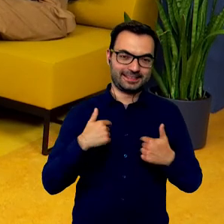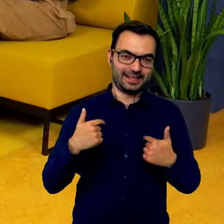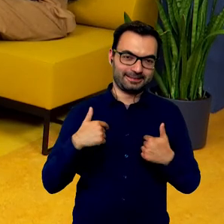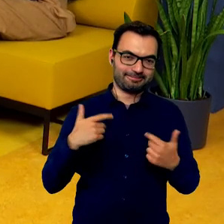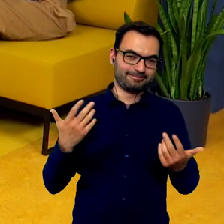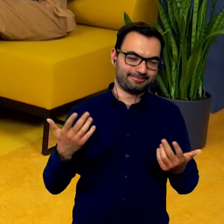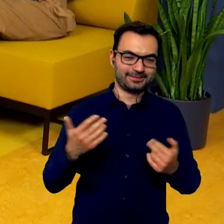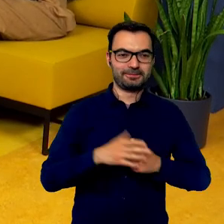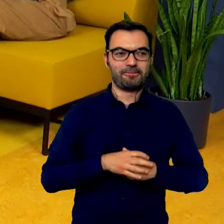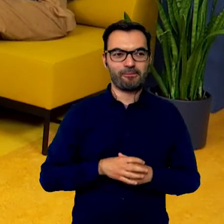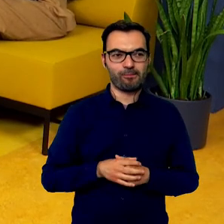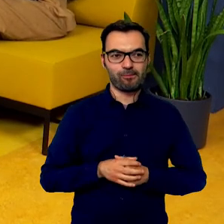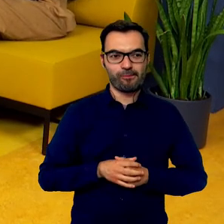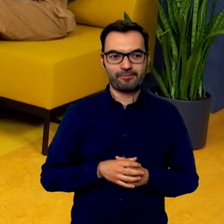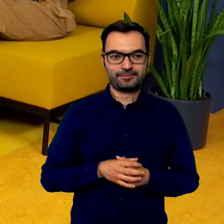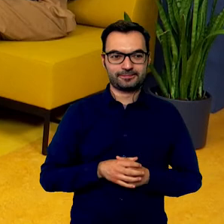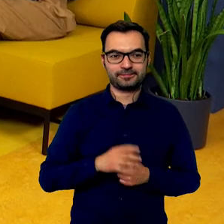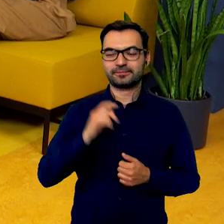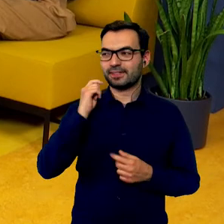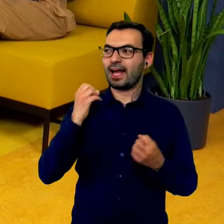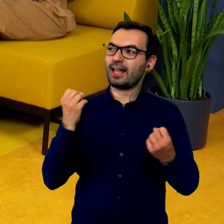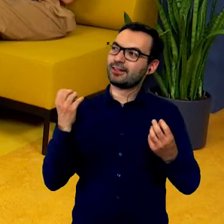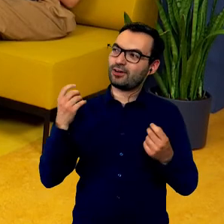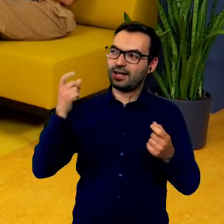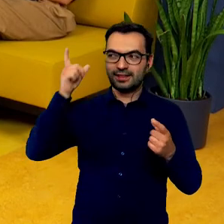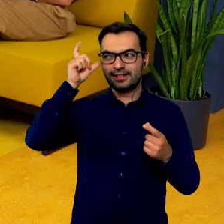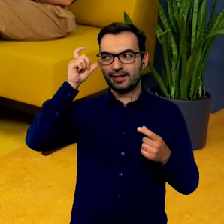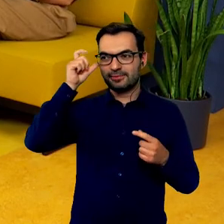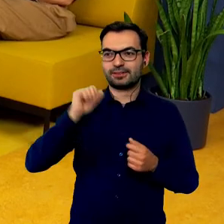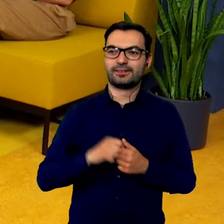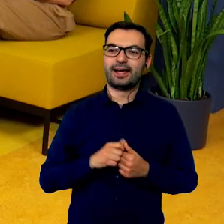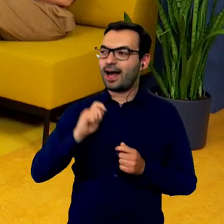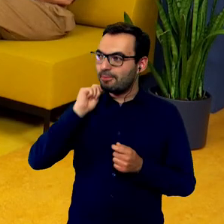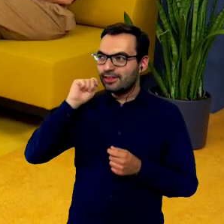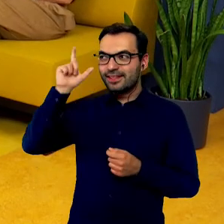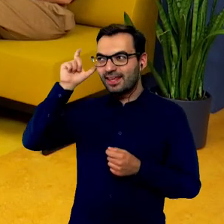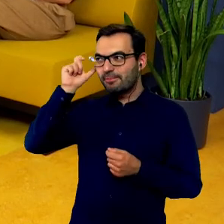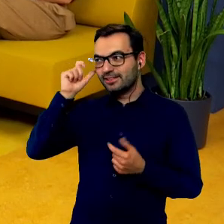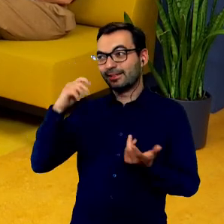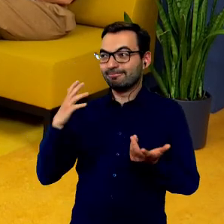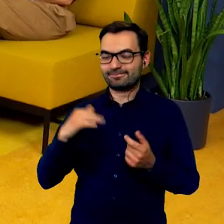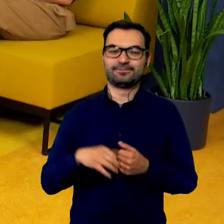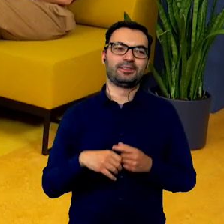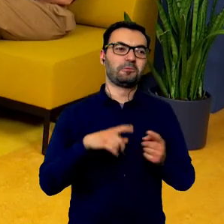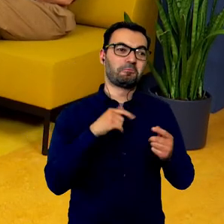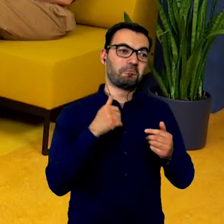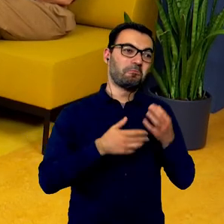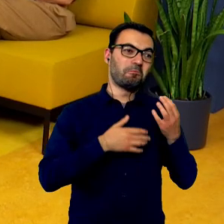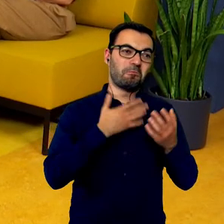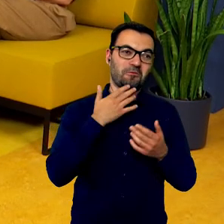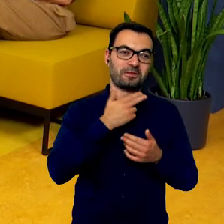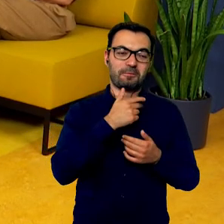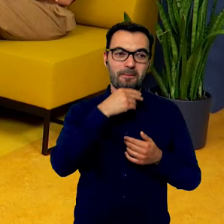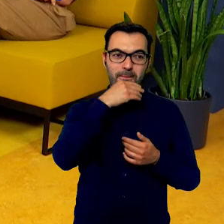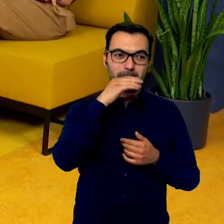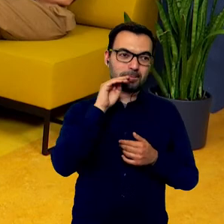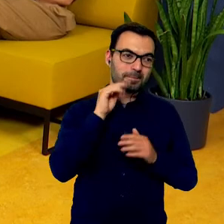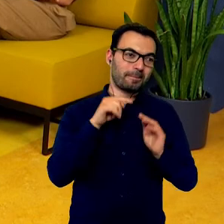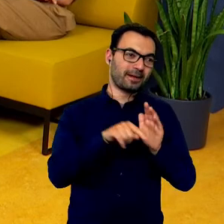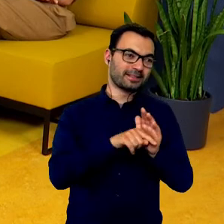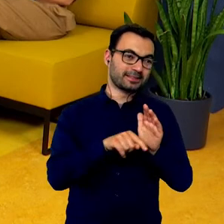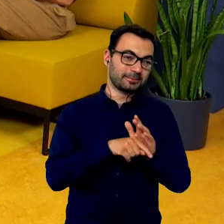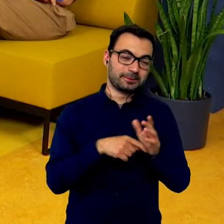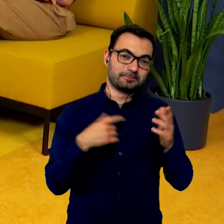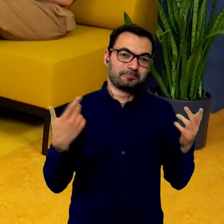rola, więc... Adwokatki diabła. Adwokatki diabła. Albo więc diablicy. Być może będę mówiła o pesymizmie, chociaż no, pewnie byśmy się w